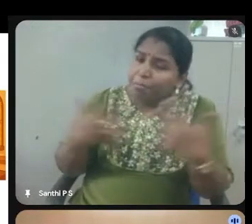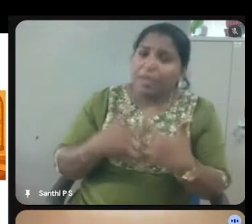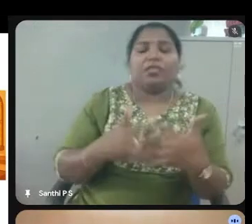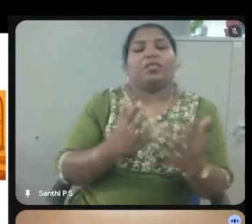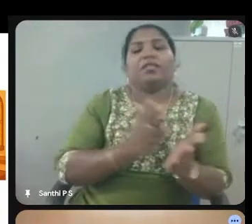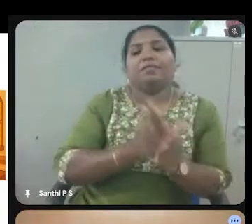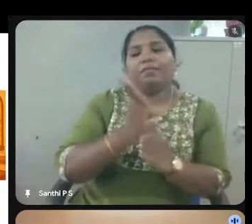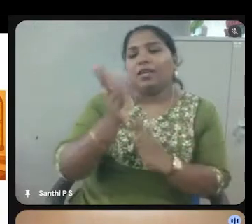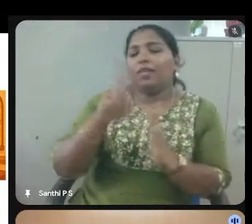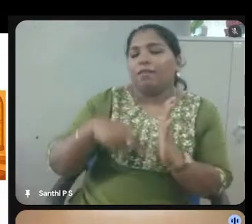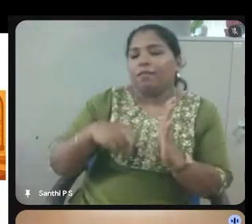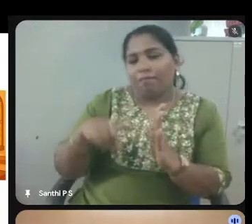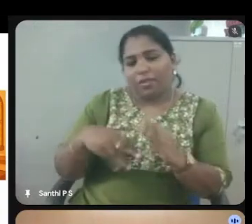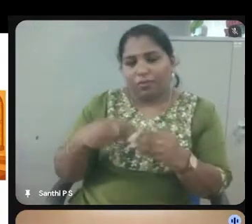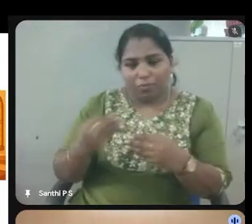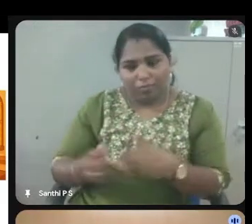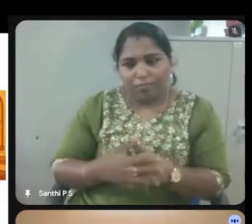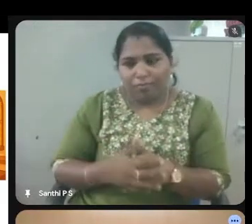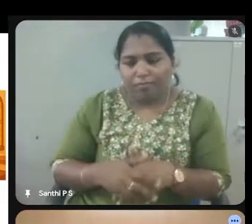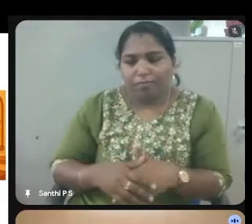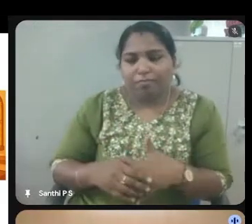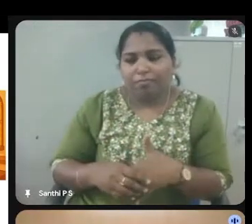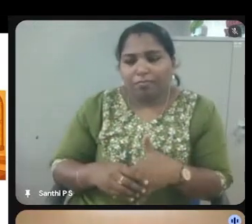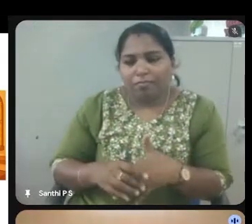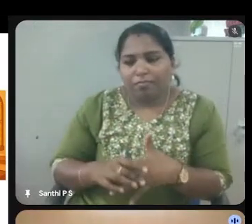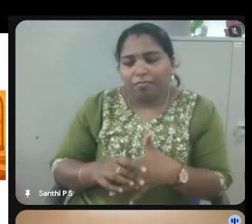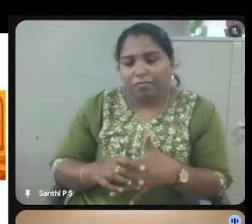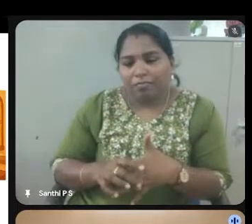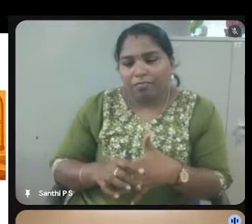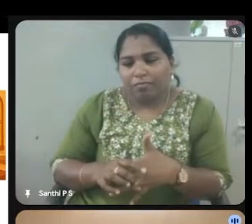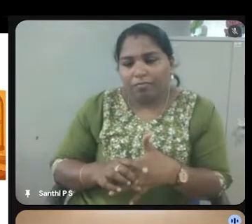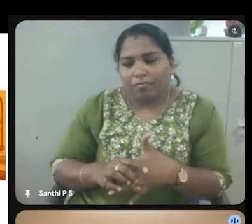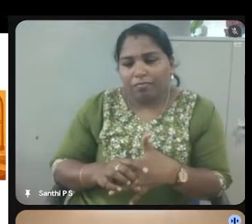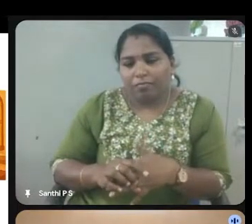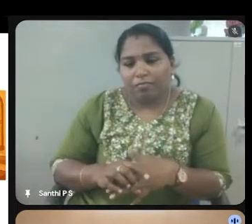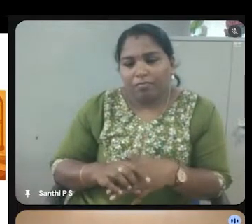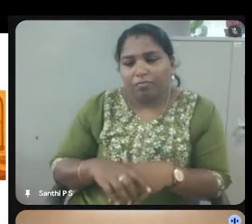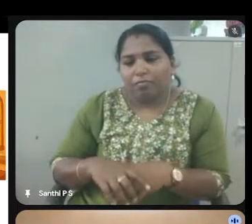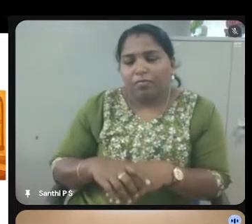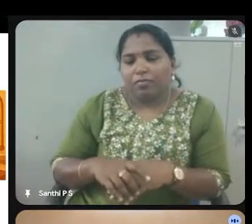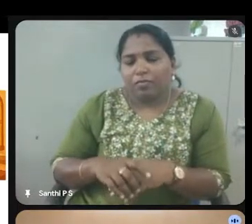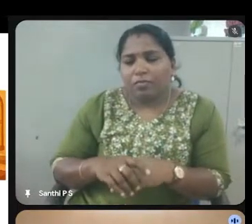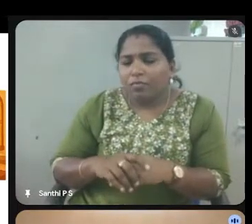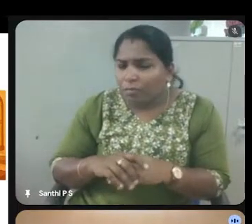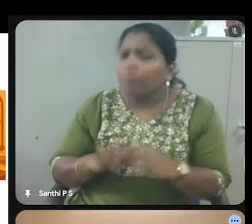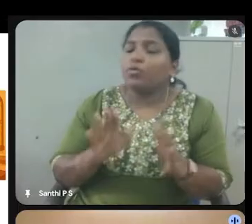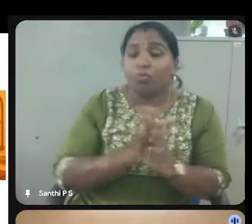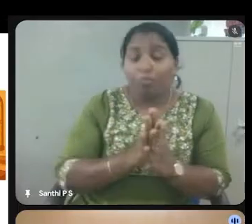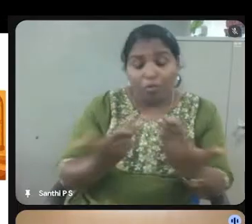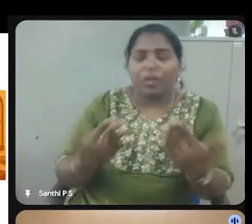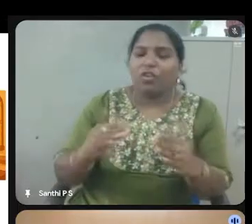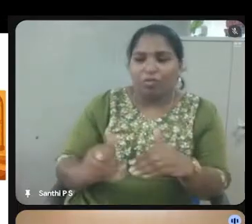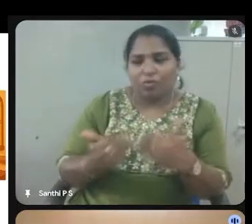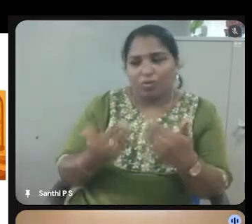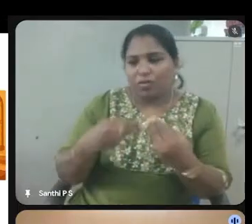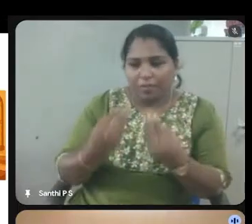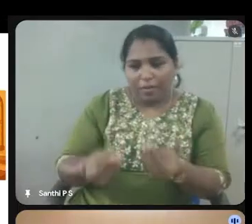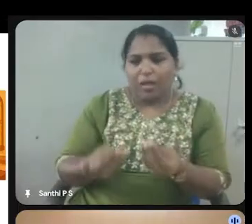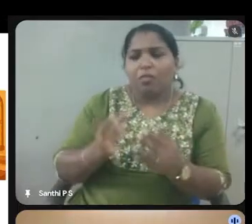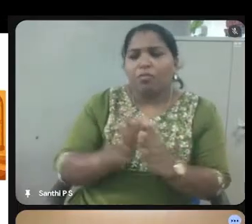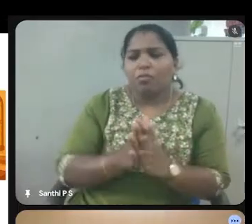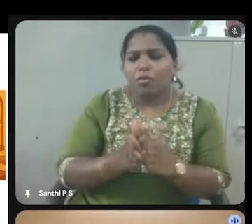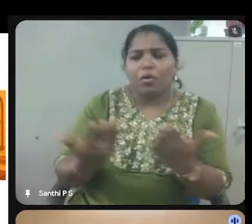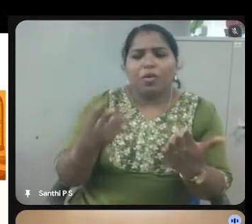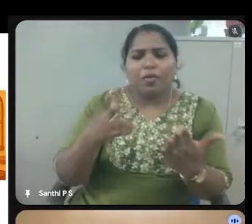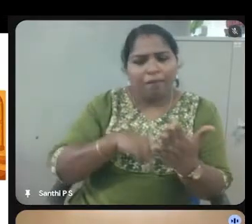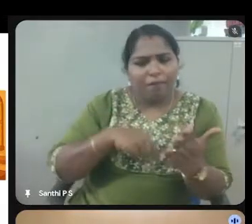എന്നുള്ളത്. അപ്പോൾ നിങ്ങളുടെ കുട്ടികൾക്ക് ഇതുവരെ നിങ്ങൾ ഇൻട്രൊഡ്യൂസ് ചെയ്ത് തുടങ്ങിയിട്ടില്ല എന്നുണ്ടെങ്കിൽ ബുക്സ് ഇൻട്രൊഡ്യൂസ് ചെയ്യുക. അത് എങ്ങനെ വായിച്ചു കൊടുക്കണം എന്നുള്ളത് സത്യം